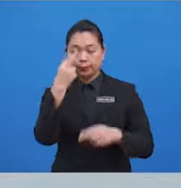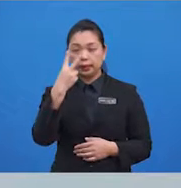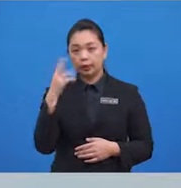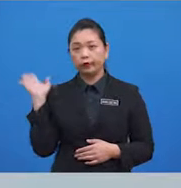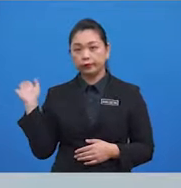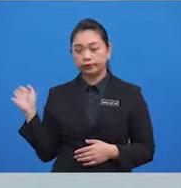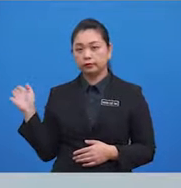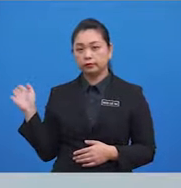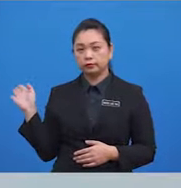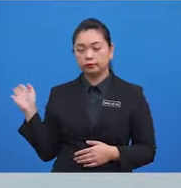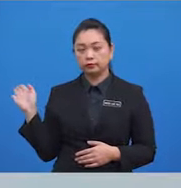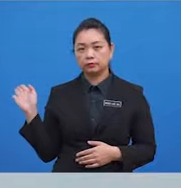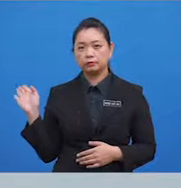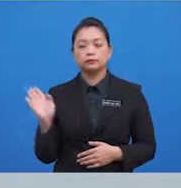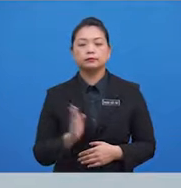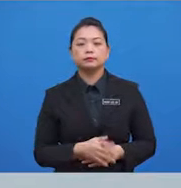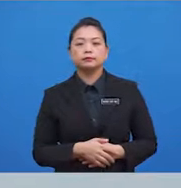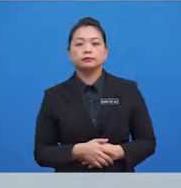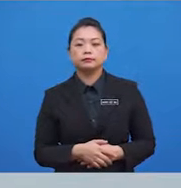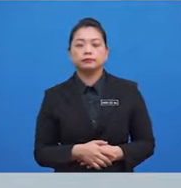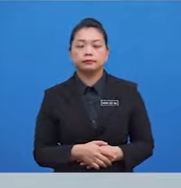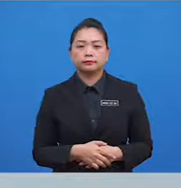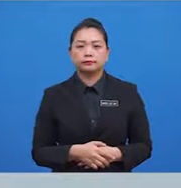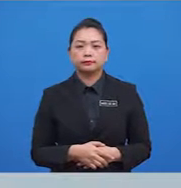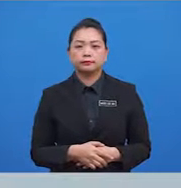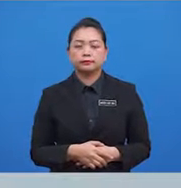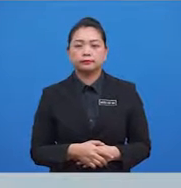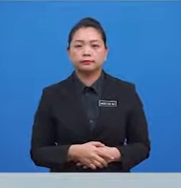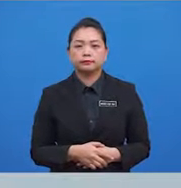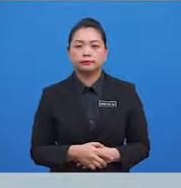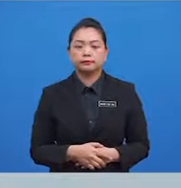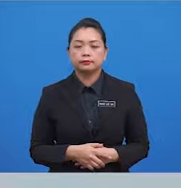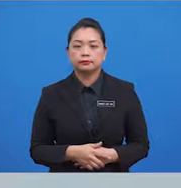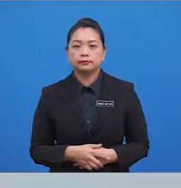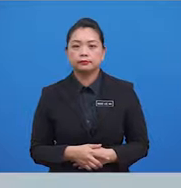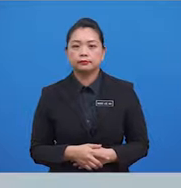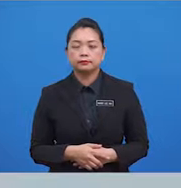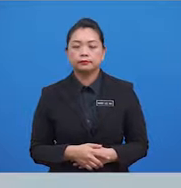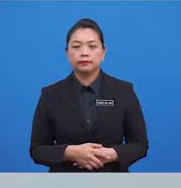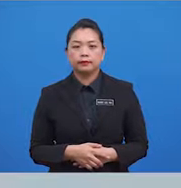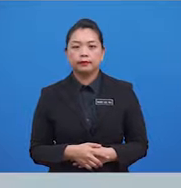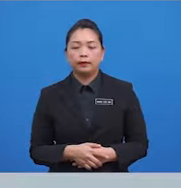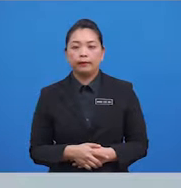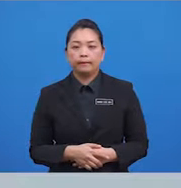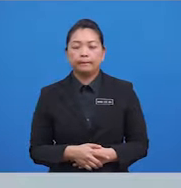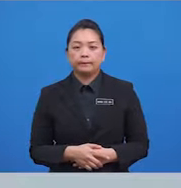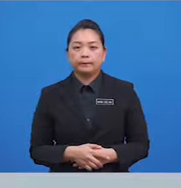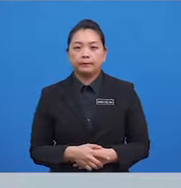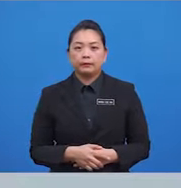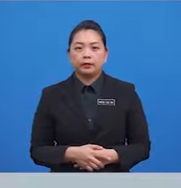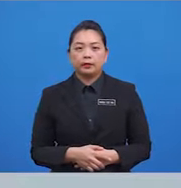darab jejari kuasa 2 tambah 2 darab pi darab jejari darab